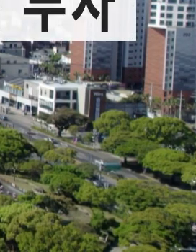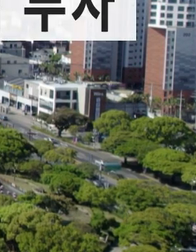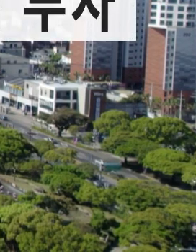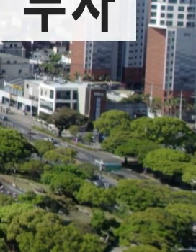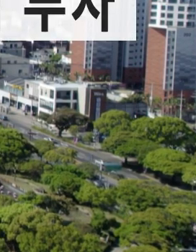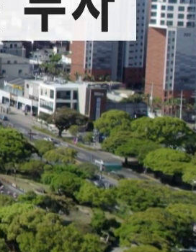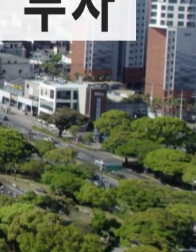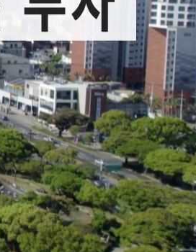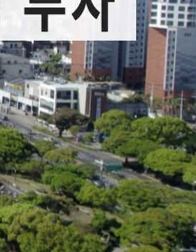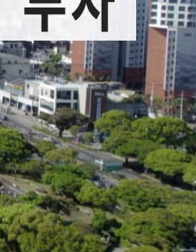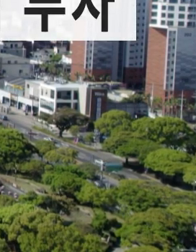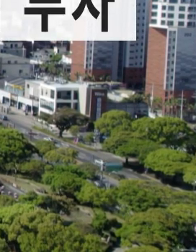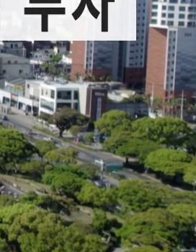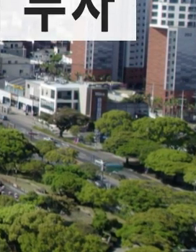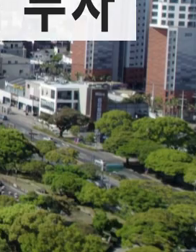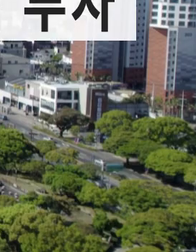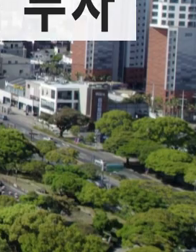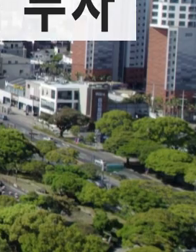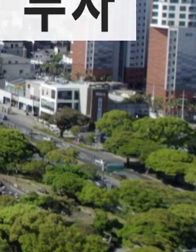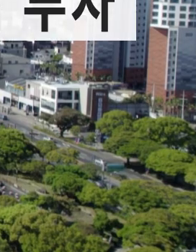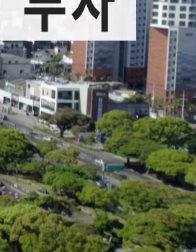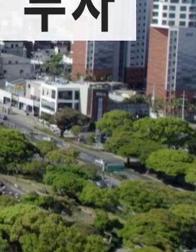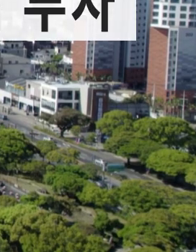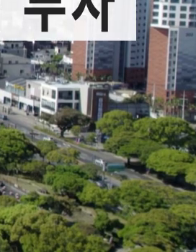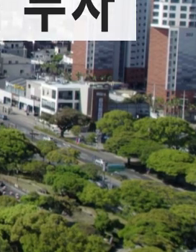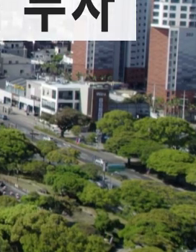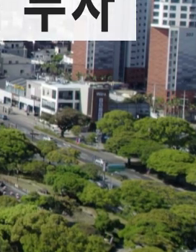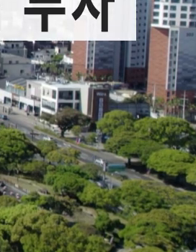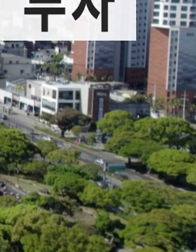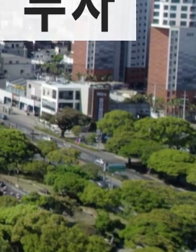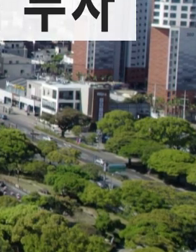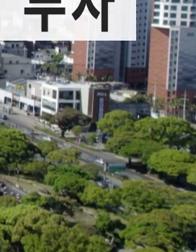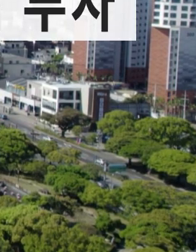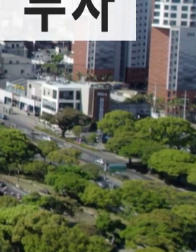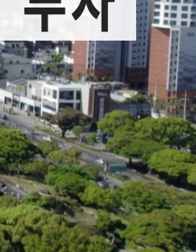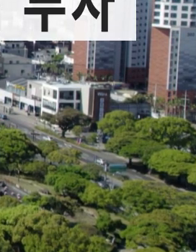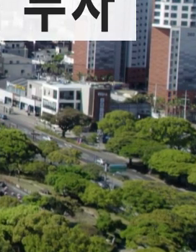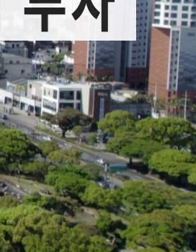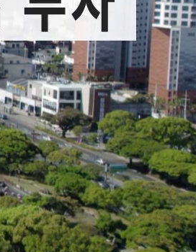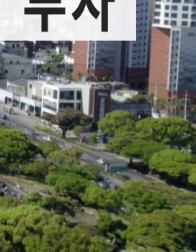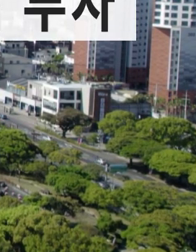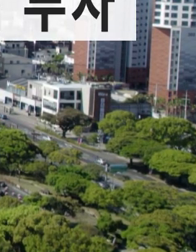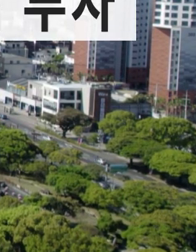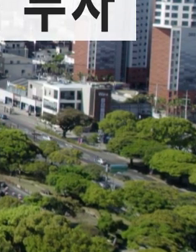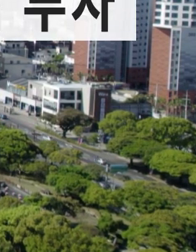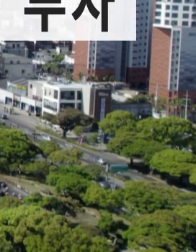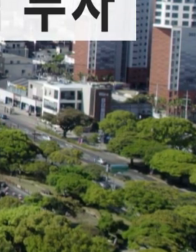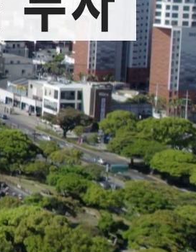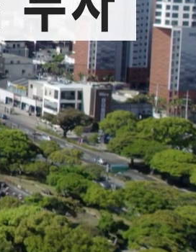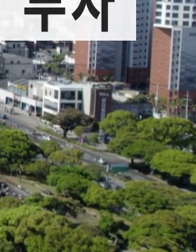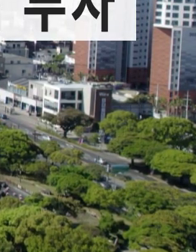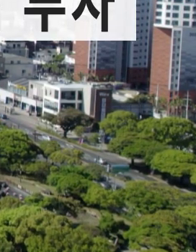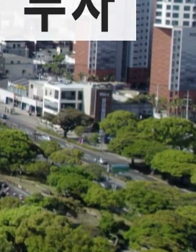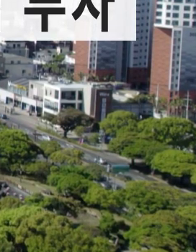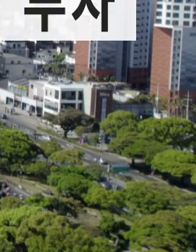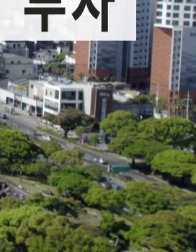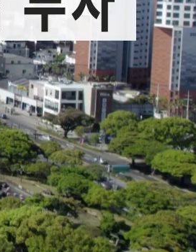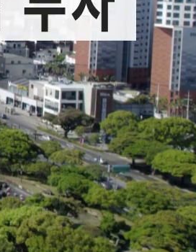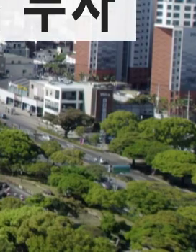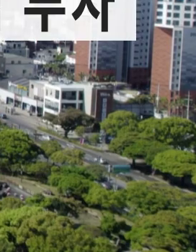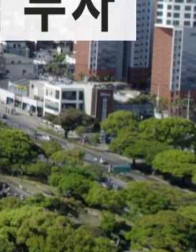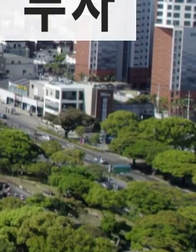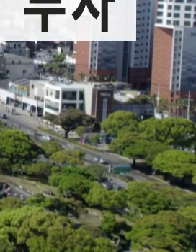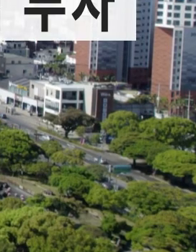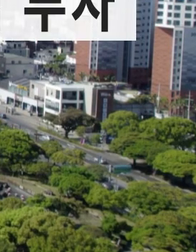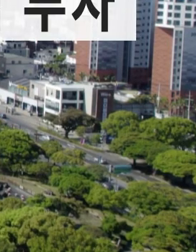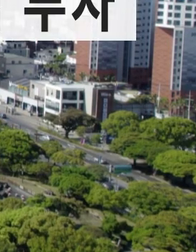디지털, 에너지, 대전환에 발맞춰 2025년 농축산식품 분야에 총 2,172억 원을 투자합니다.